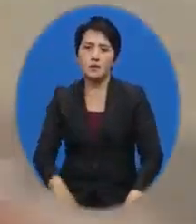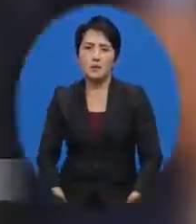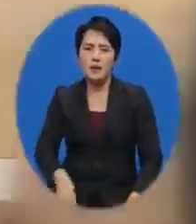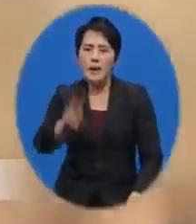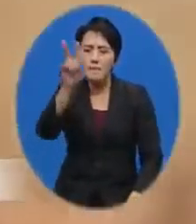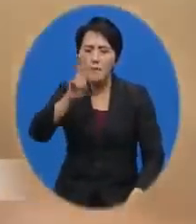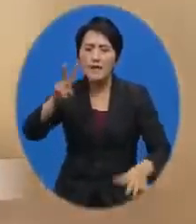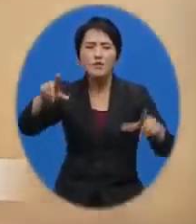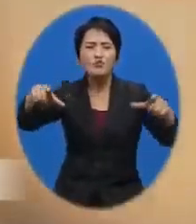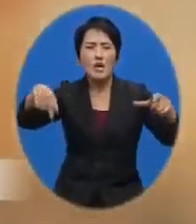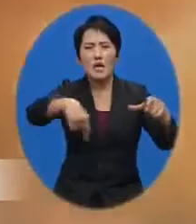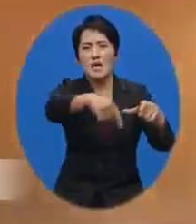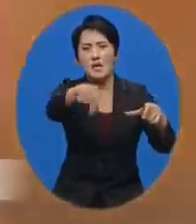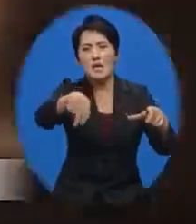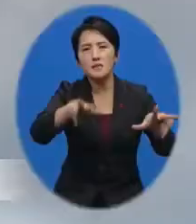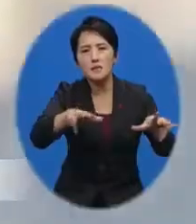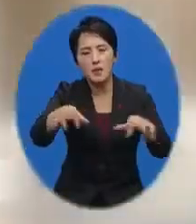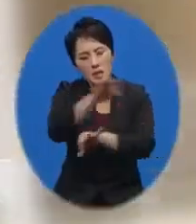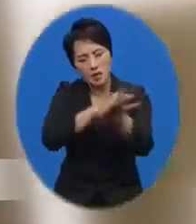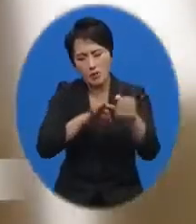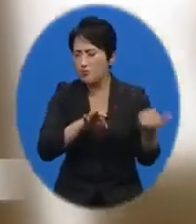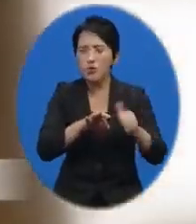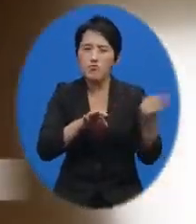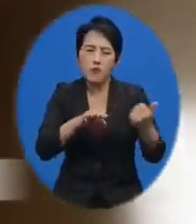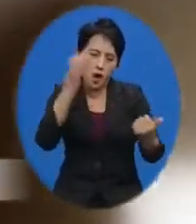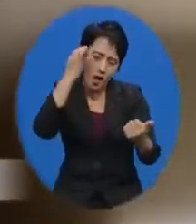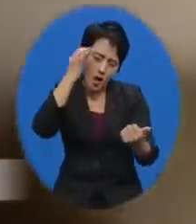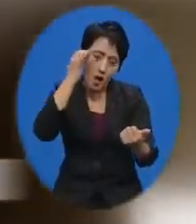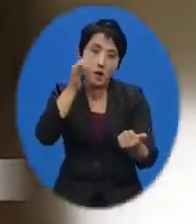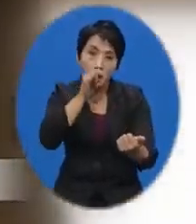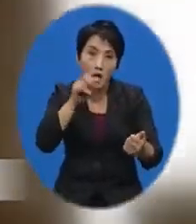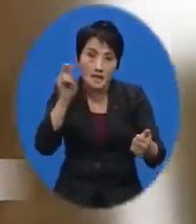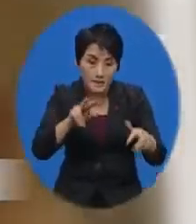경제 상황에 엎친 데 덮친 격으로 지진까지